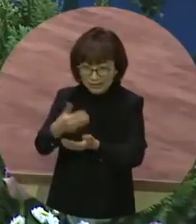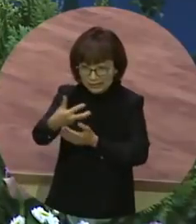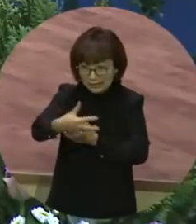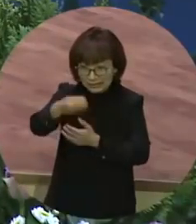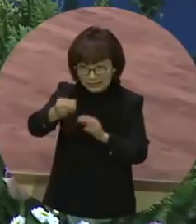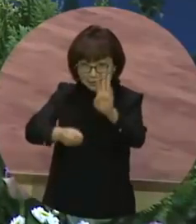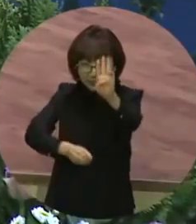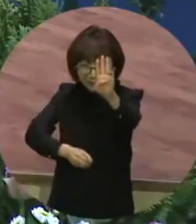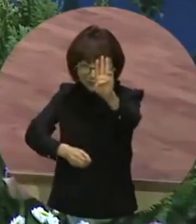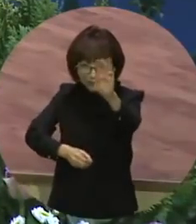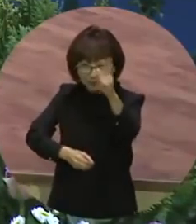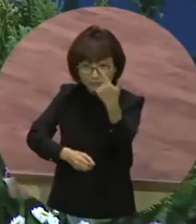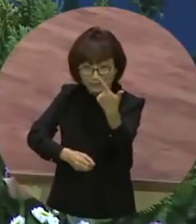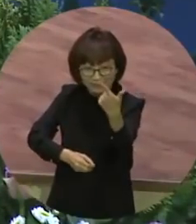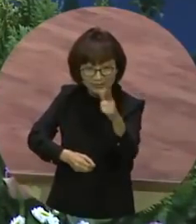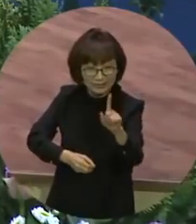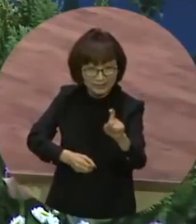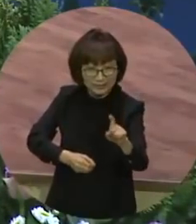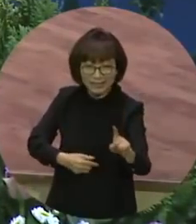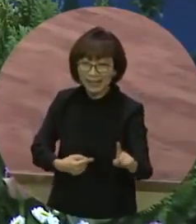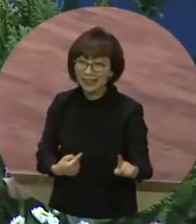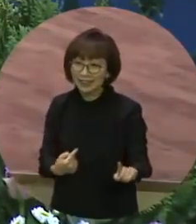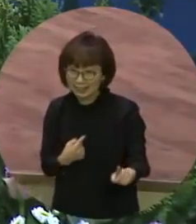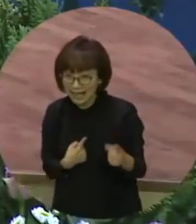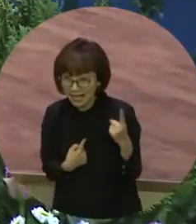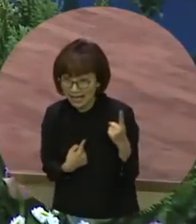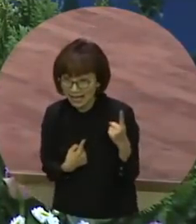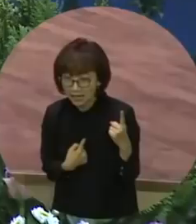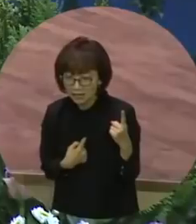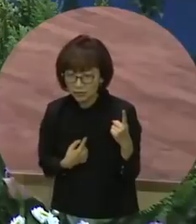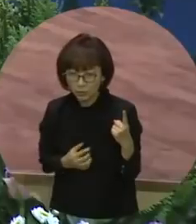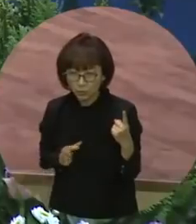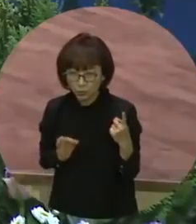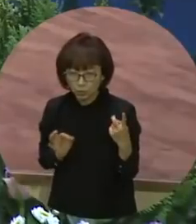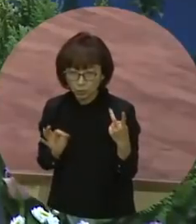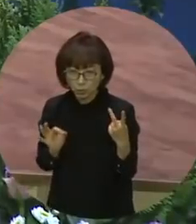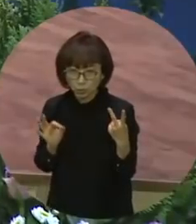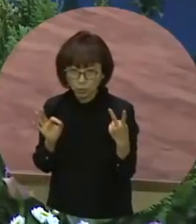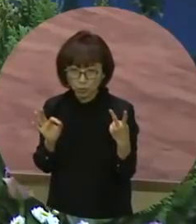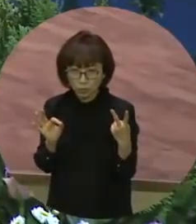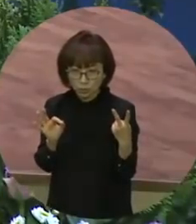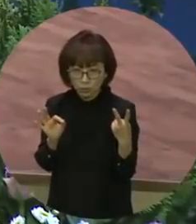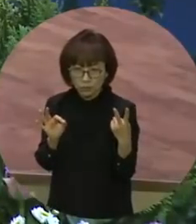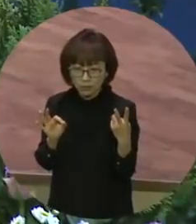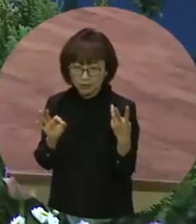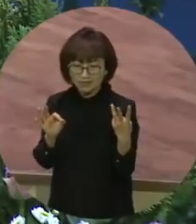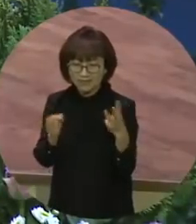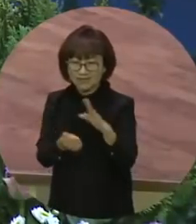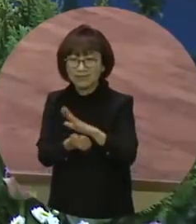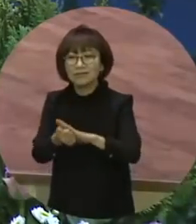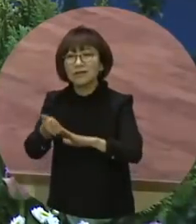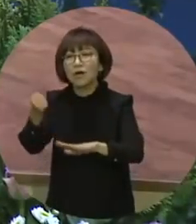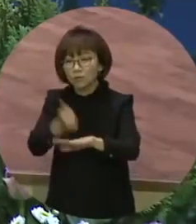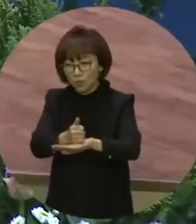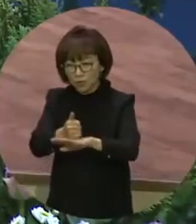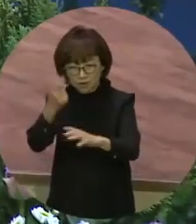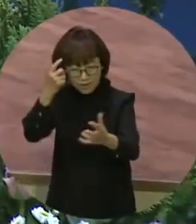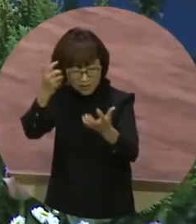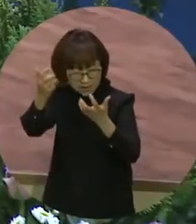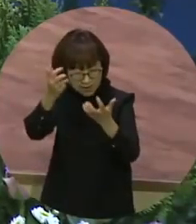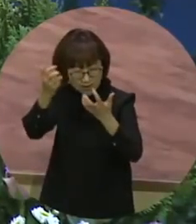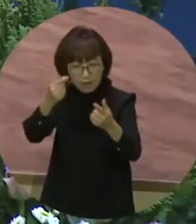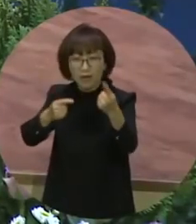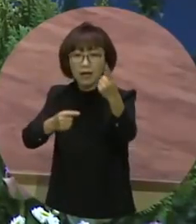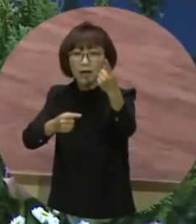중심, 창세기 6장 돈돈돈 물질 중심, 창세기 11장 세상 성공 중심으로